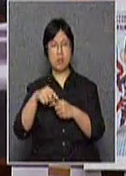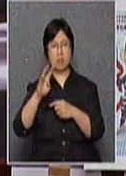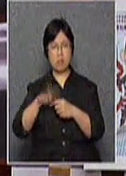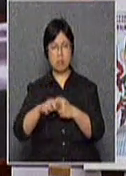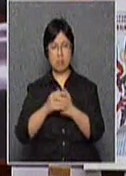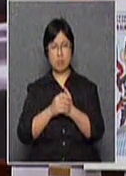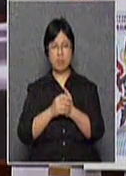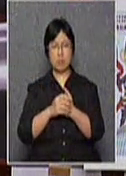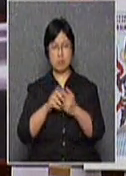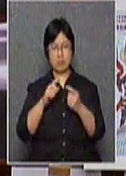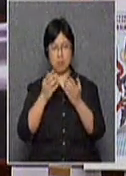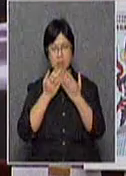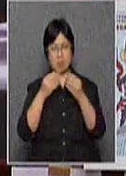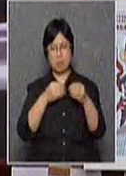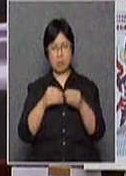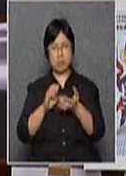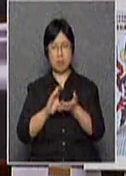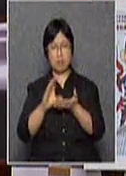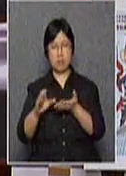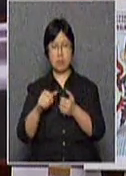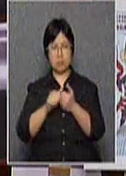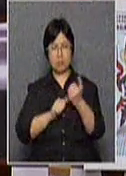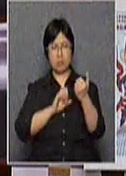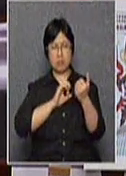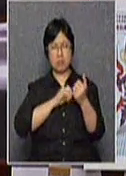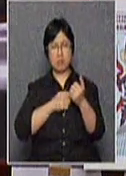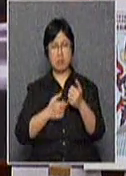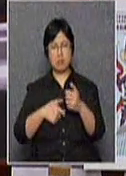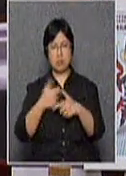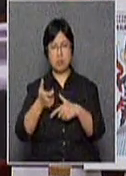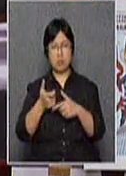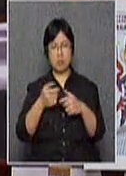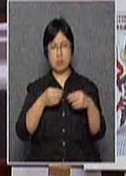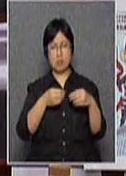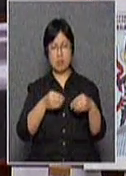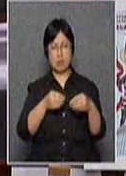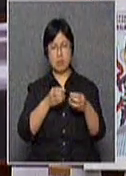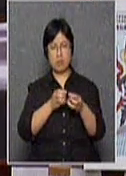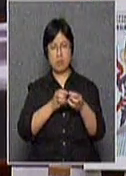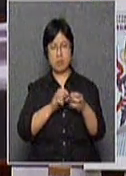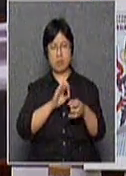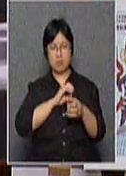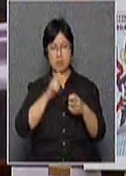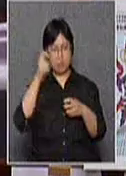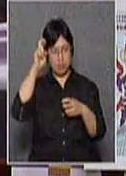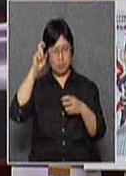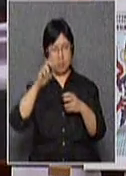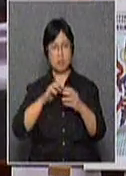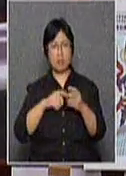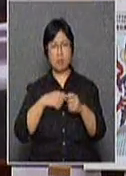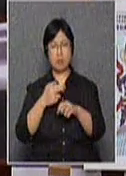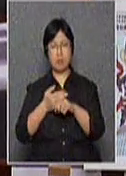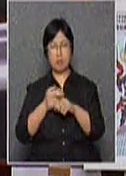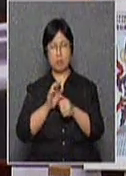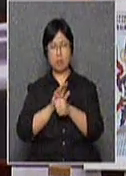當於大學教育資助委員會、支付教資會、研究資助局及質素保證局